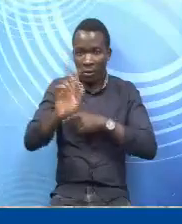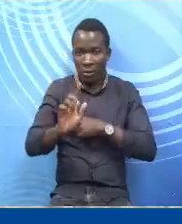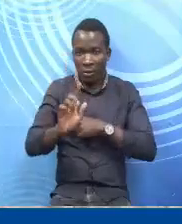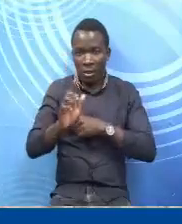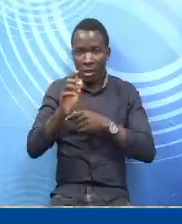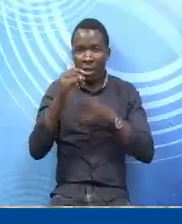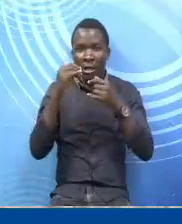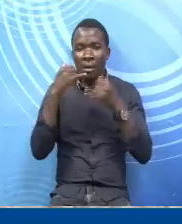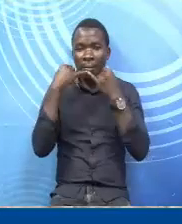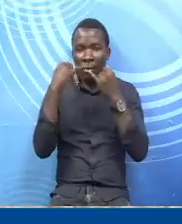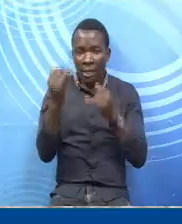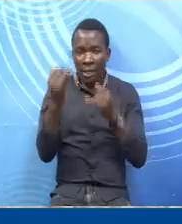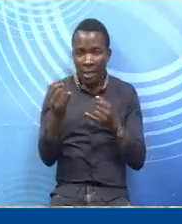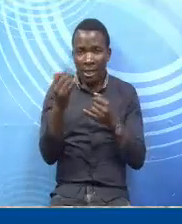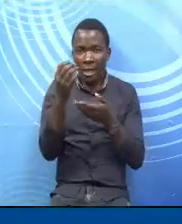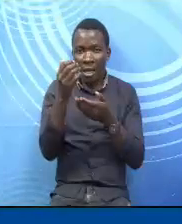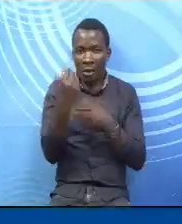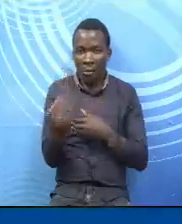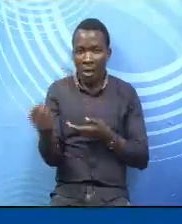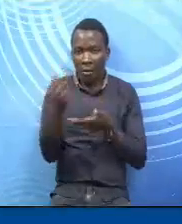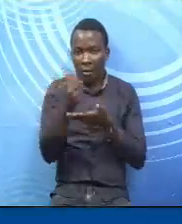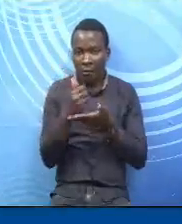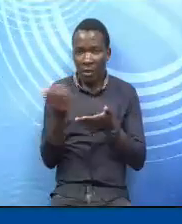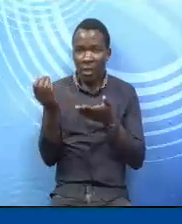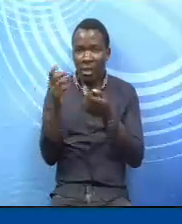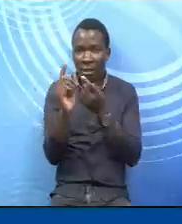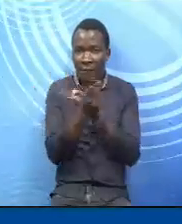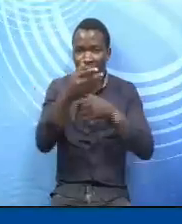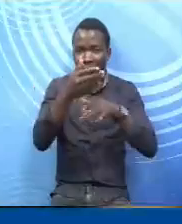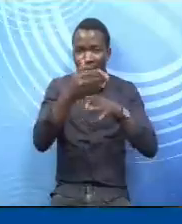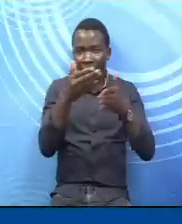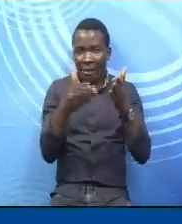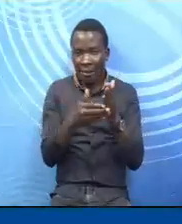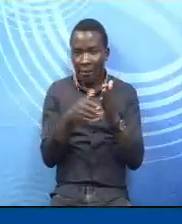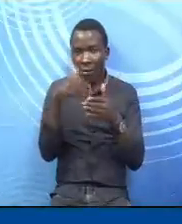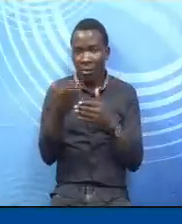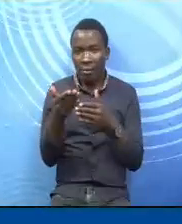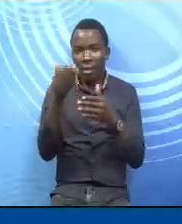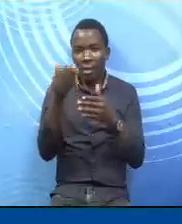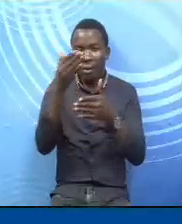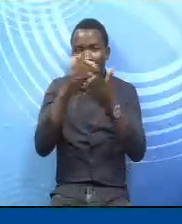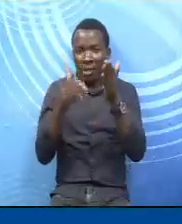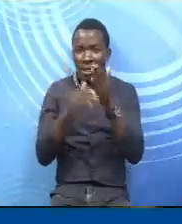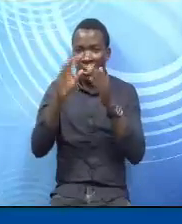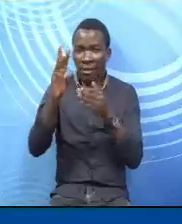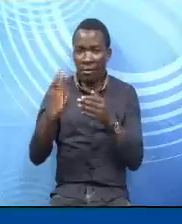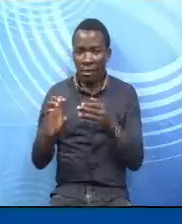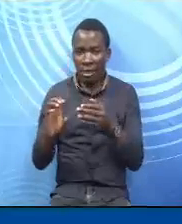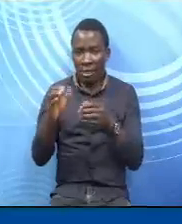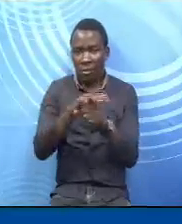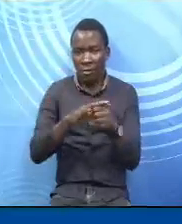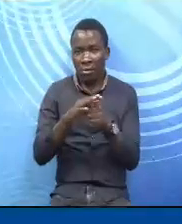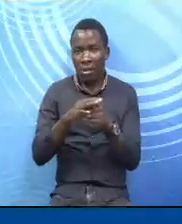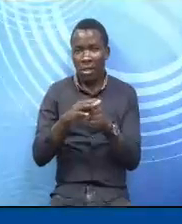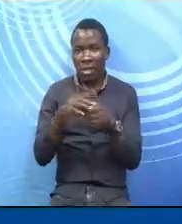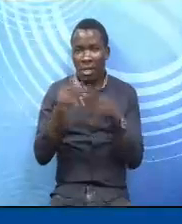kumfasha kugisana. Aragisana, amaze kugisana, yewe twubaka na wese yari yuzuye, na dushe,